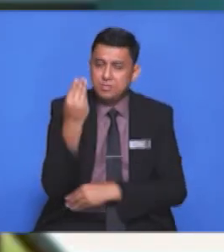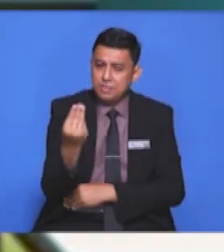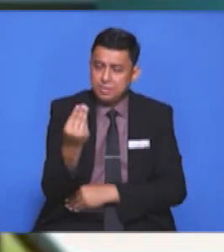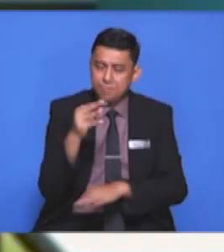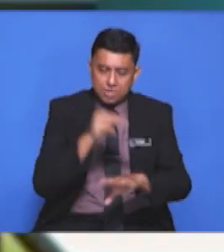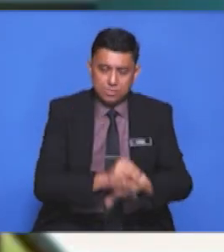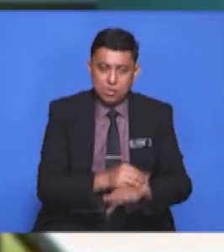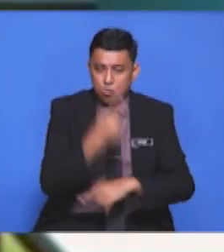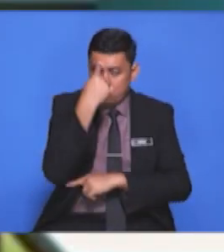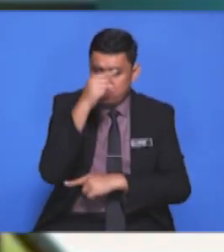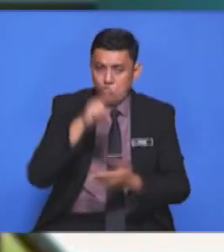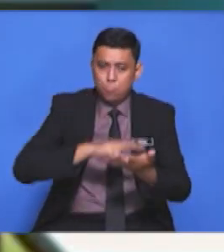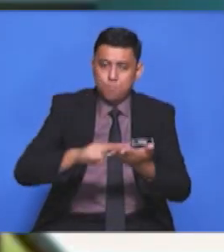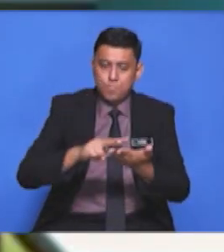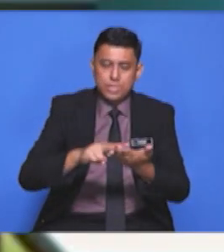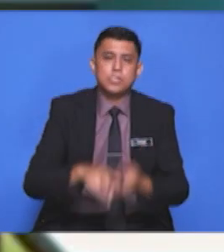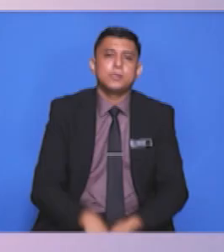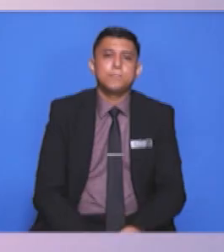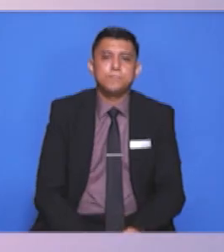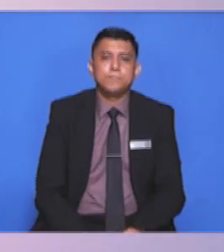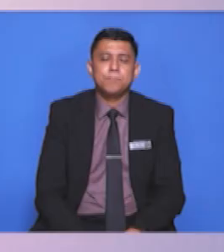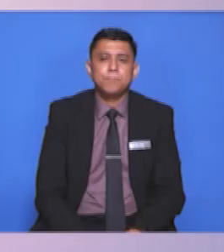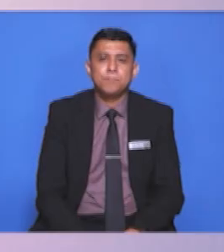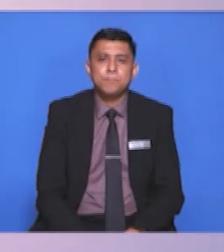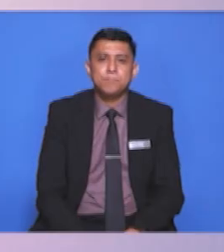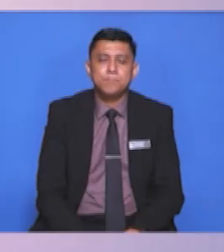cepet ikan dan cari jawabannya